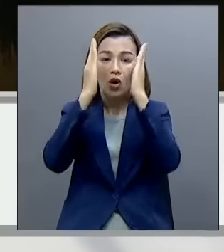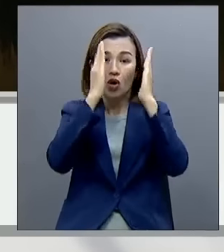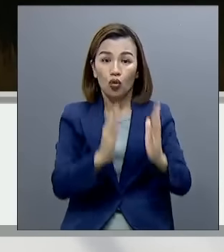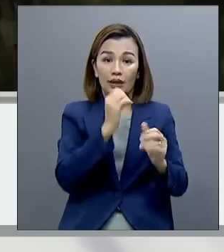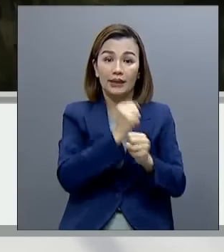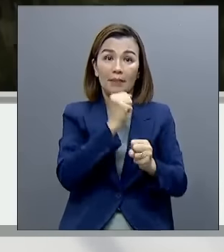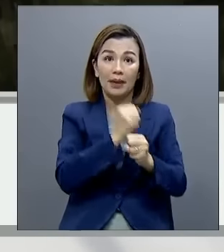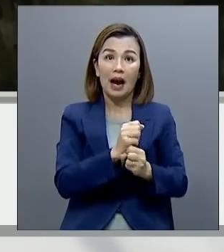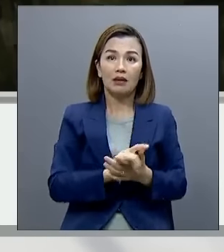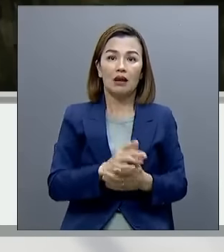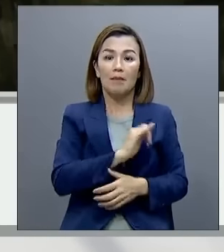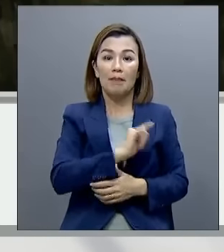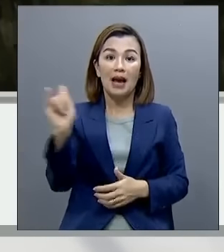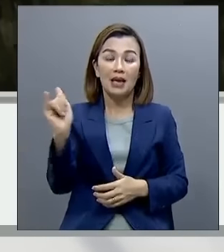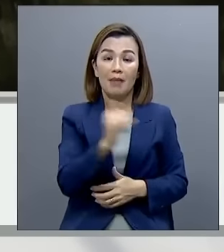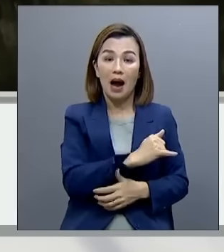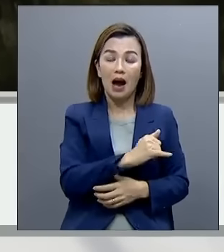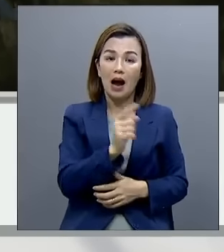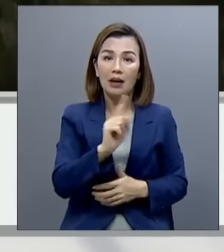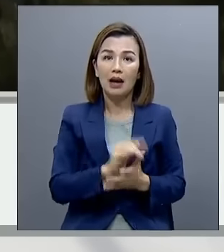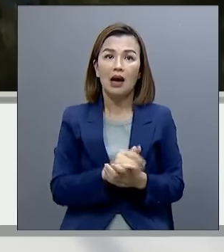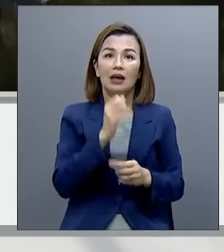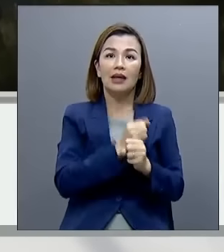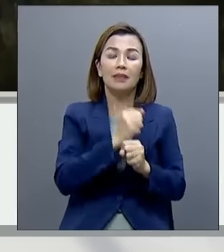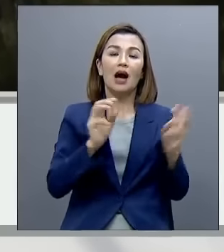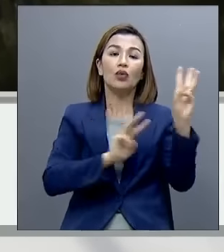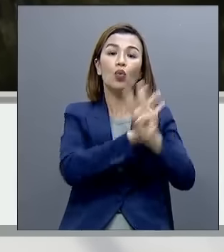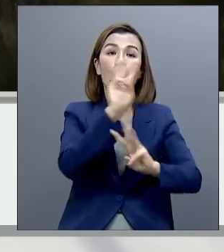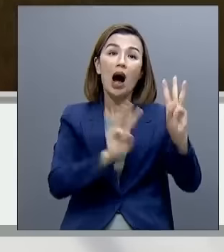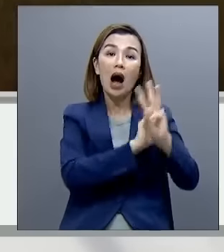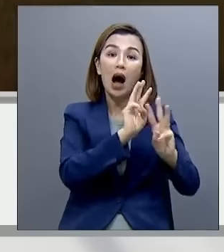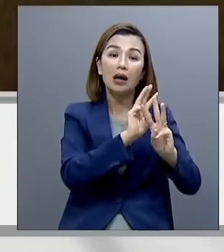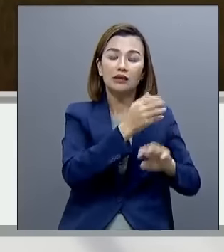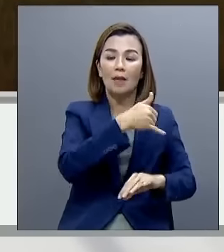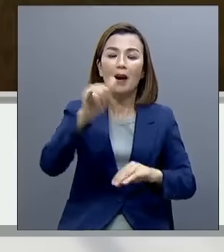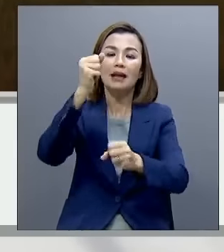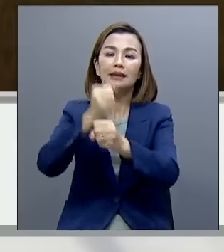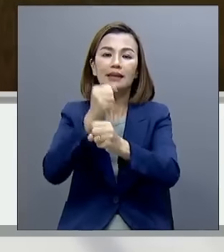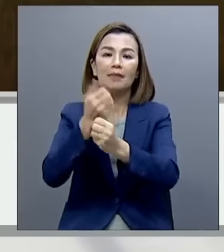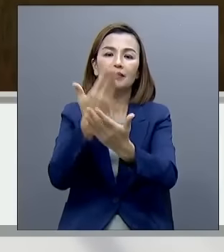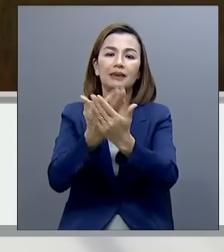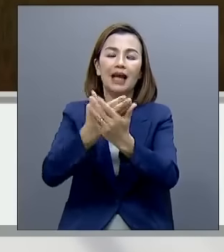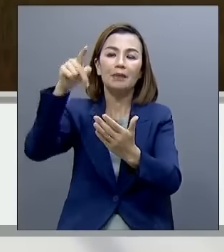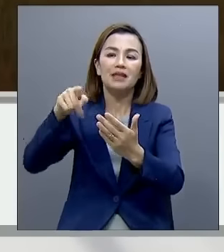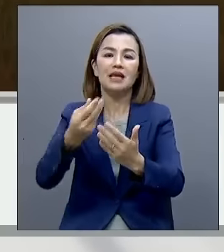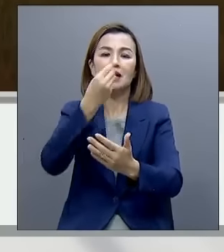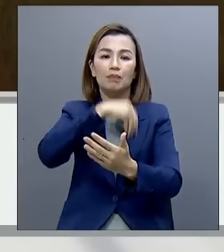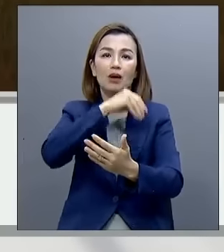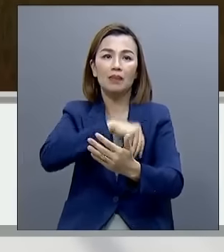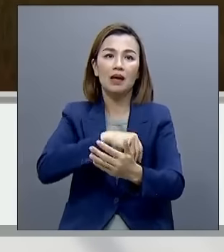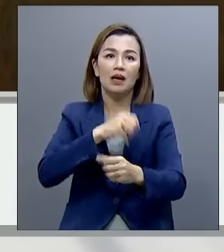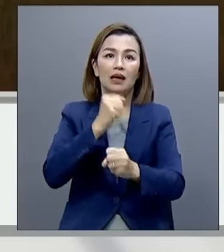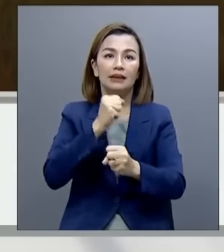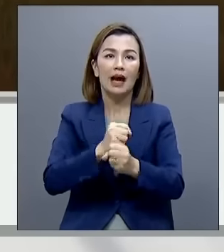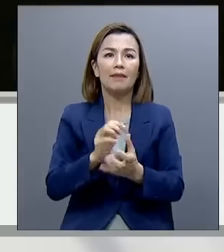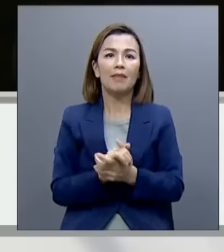ไม่ได้เป็นลูกจ้างประจำค่ะบางคนเนี่ยว่างจากการทำนาทำไร่ก็ไปทำประทัดหารายได้เสริมลักษณะงานเป็นแบบจ้างเหมาร